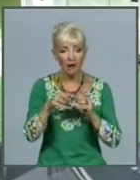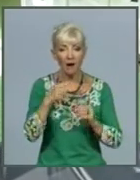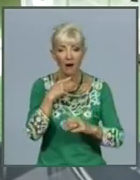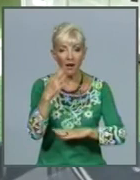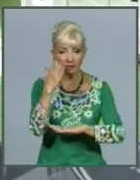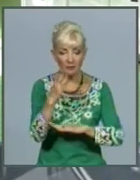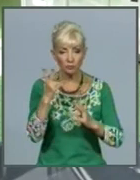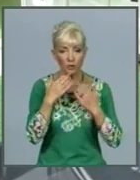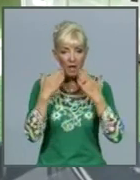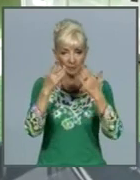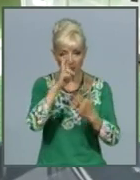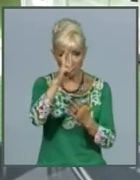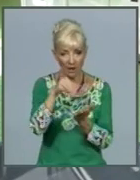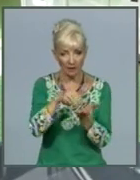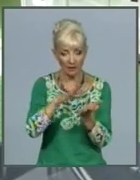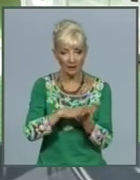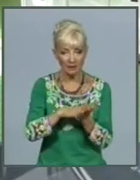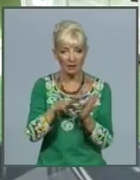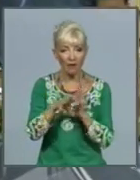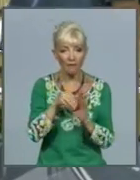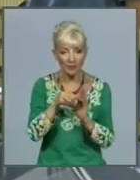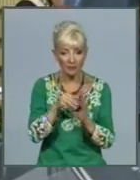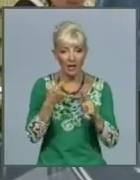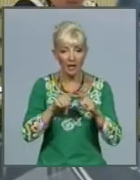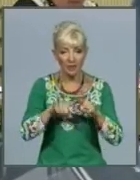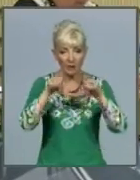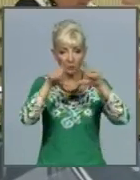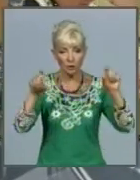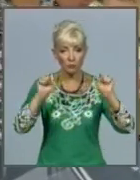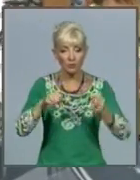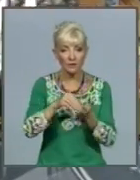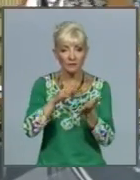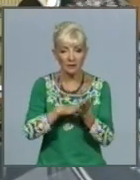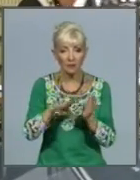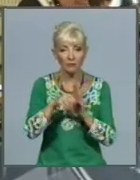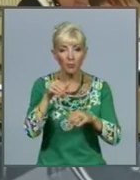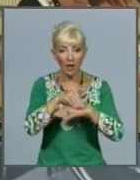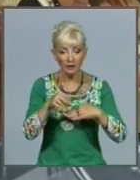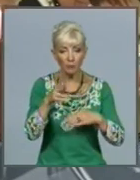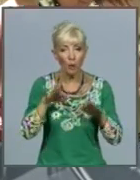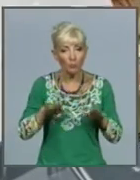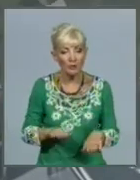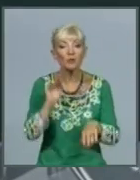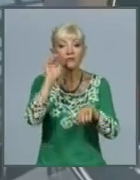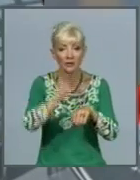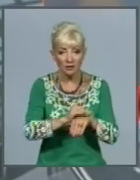Державного реєстру виборців. Саме ця установа може зафіксувати виборчу адресу за місцем фактичного проживання виборця.